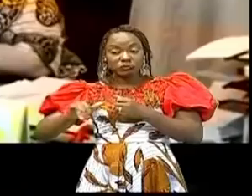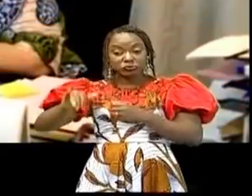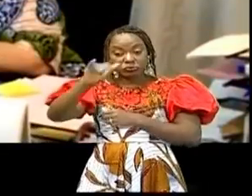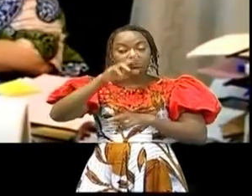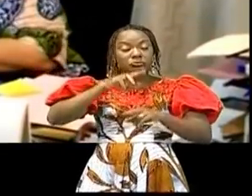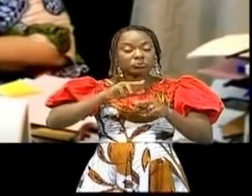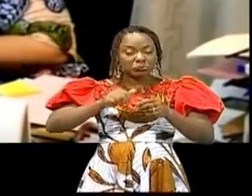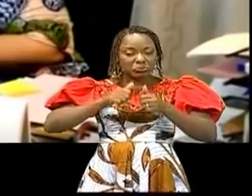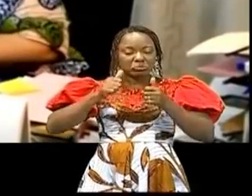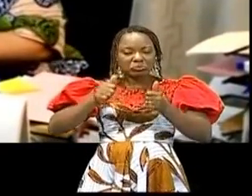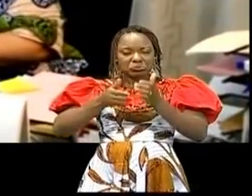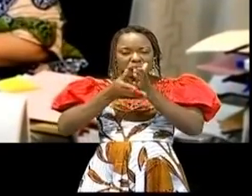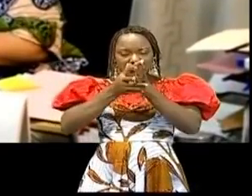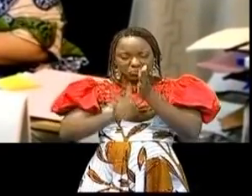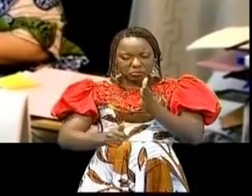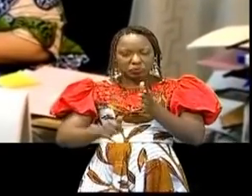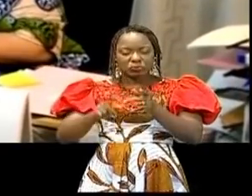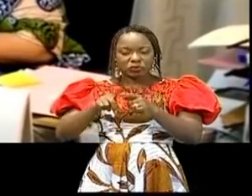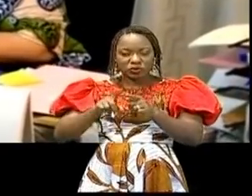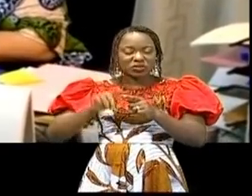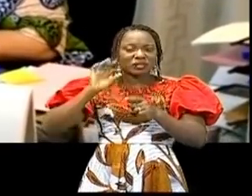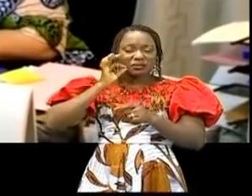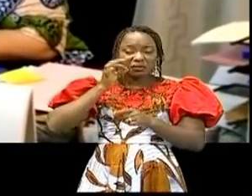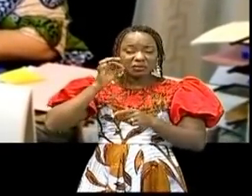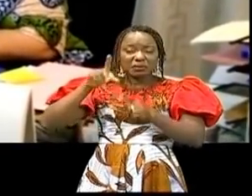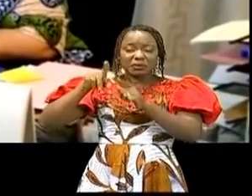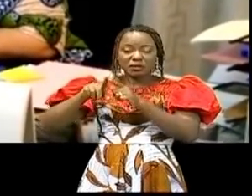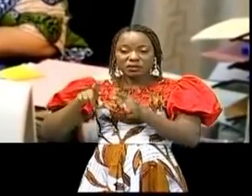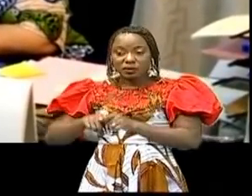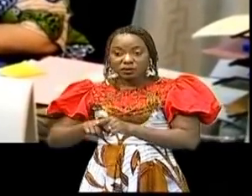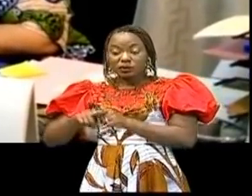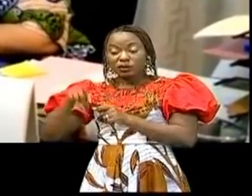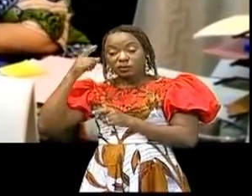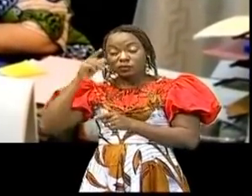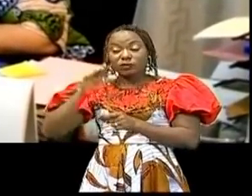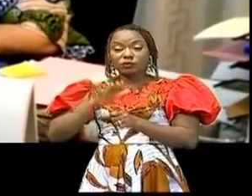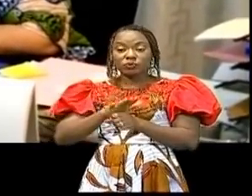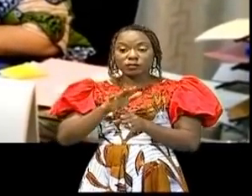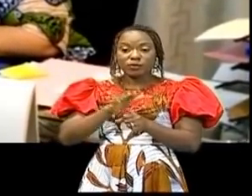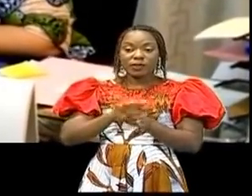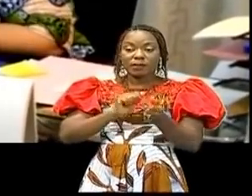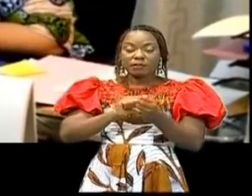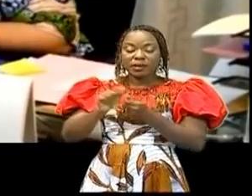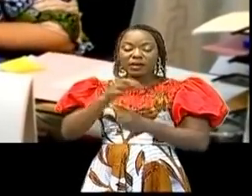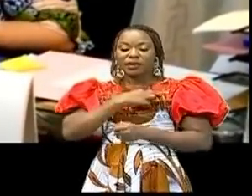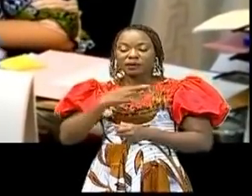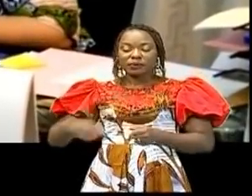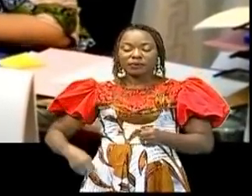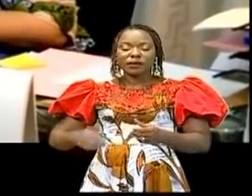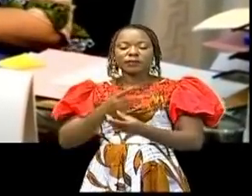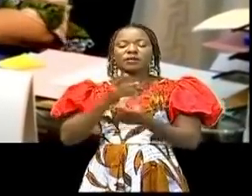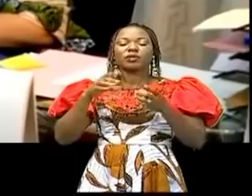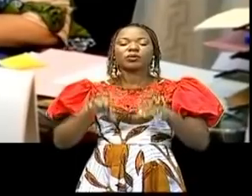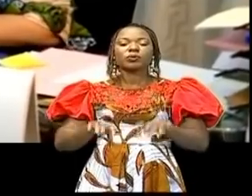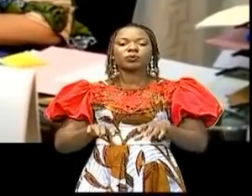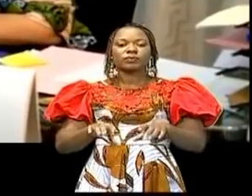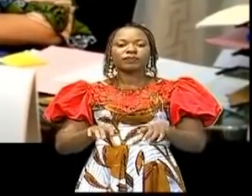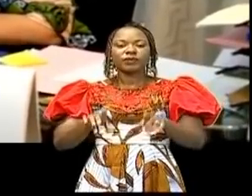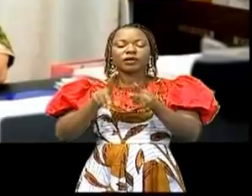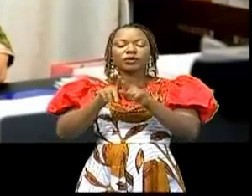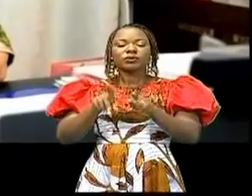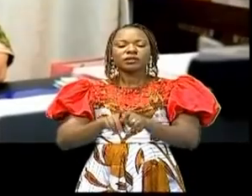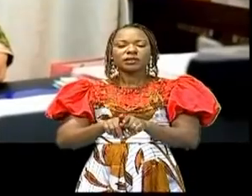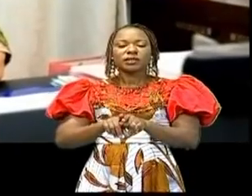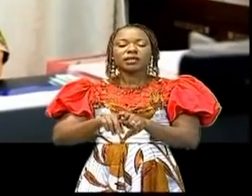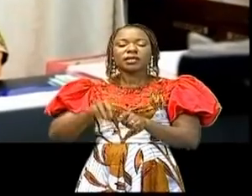normalisée, fiable et viable, et dont les parts sociales sont détenues majoritairement par la République démocratique du Congo. Le